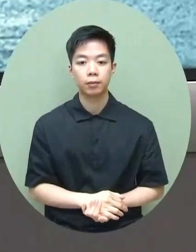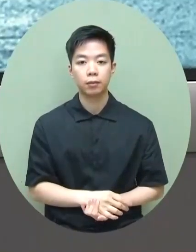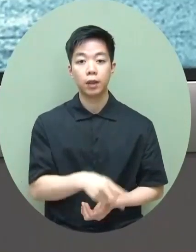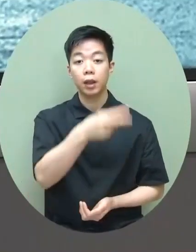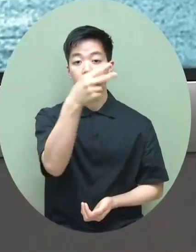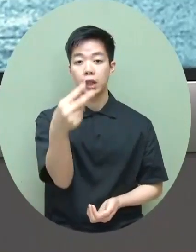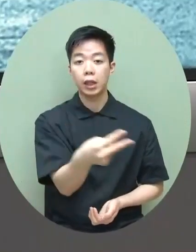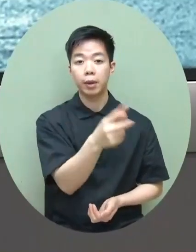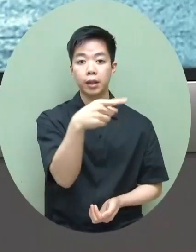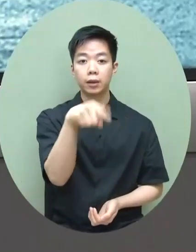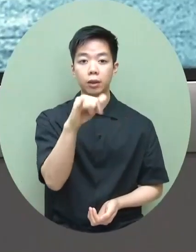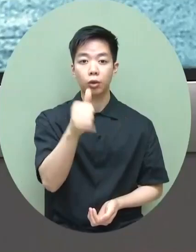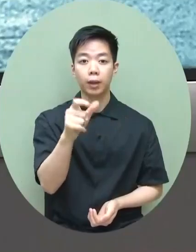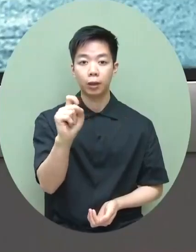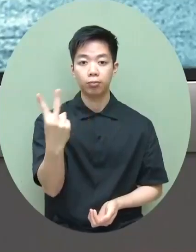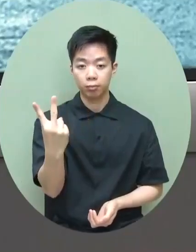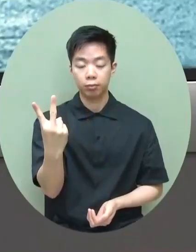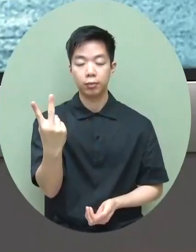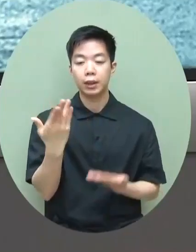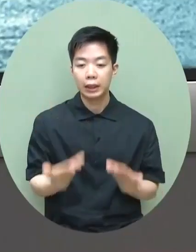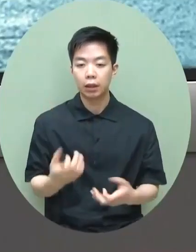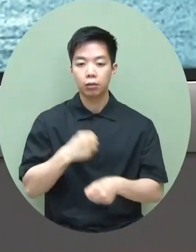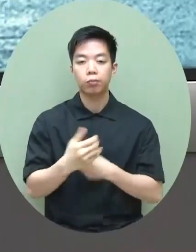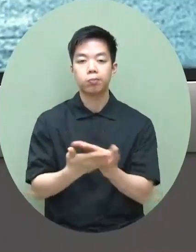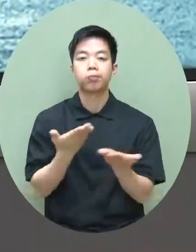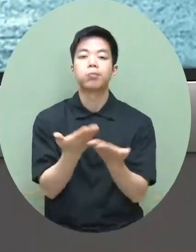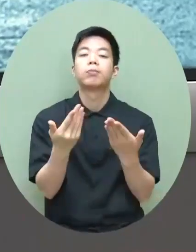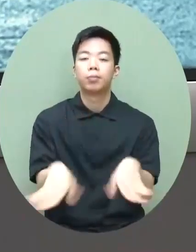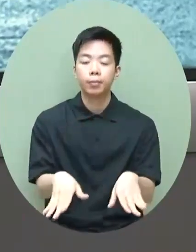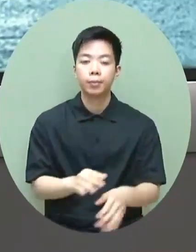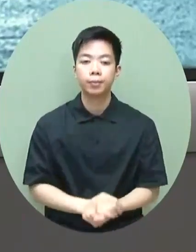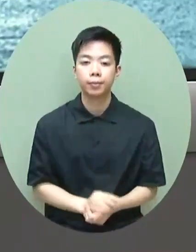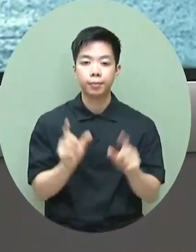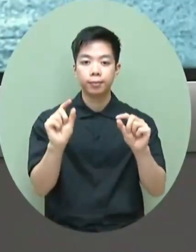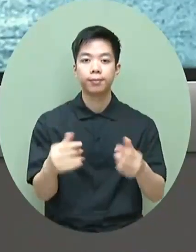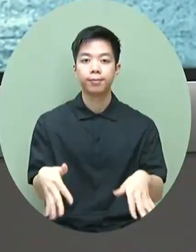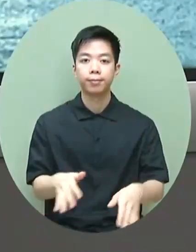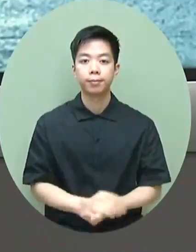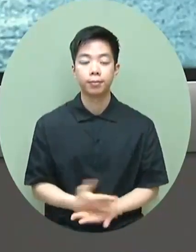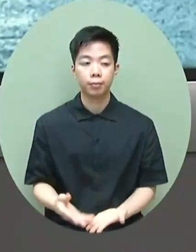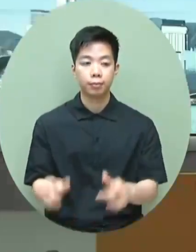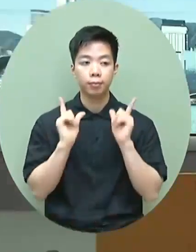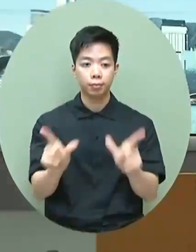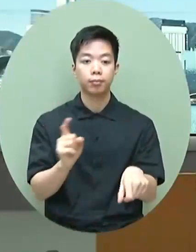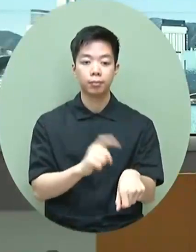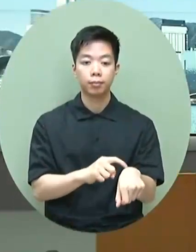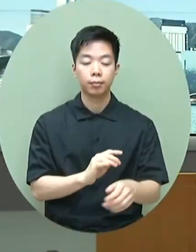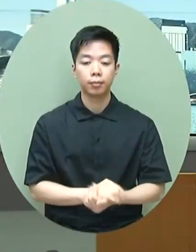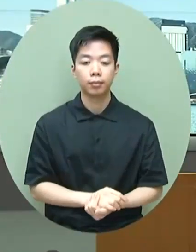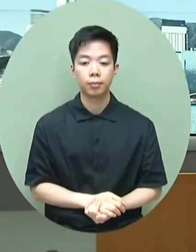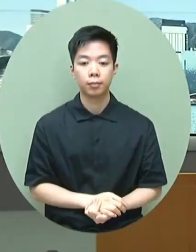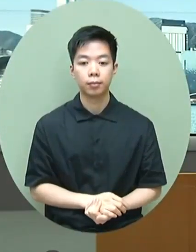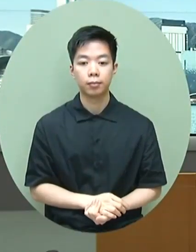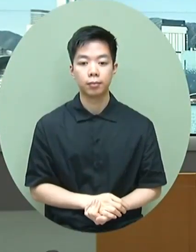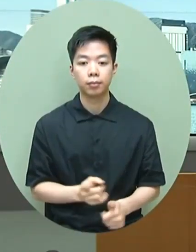21,692名的同事亦都返回工作崗位。我今天公布咁多。 而家提問時間，請大家先舉手，用我同事交俾你嘅咪發問。咁喺發